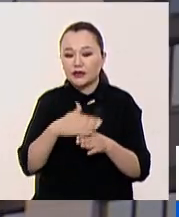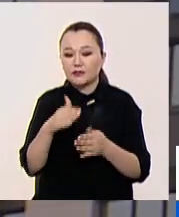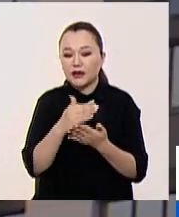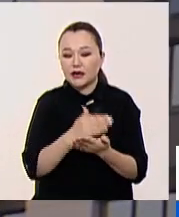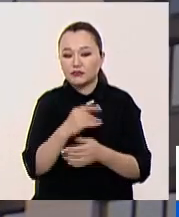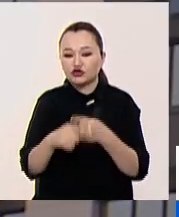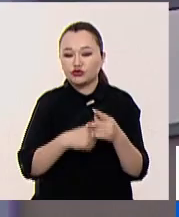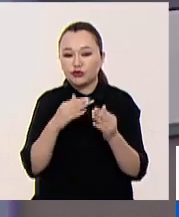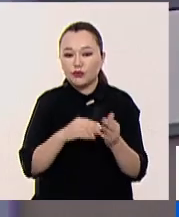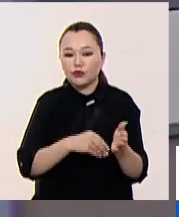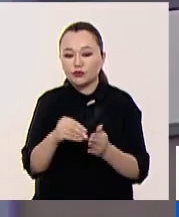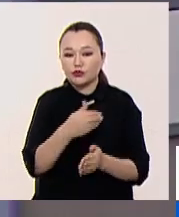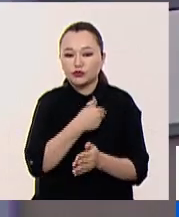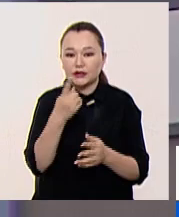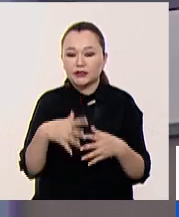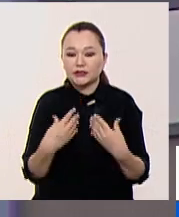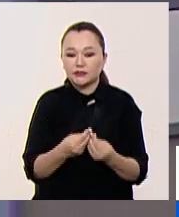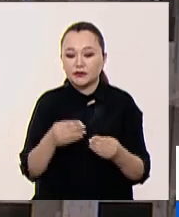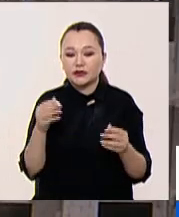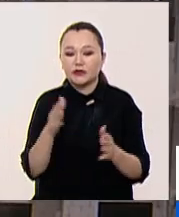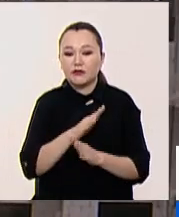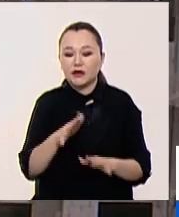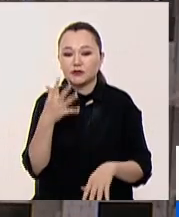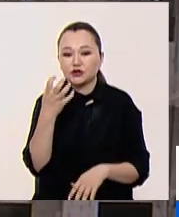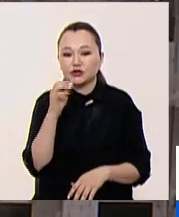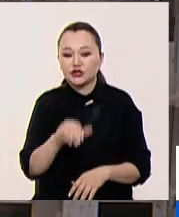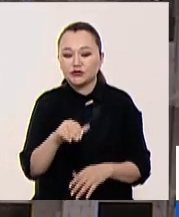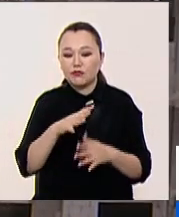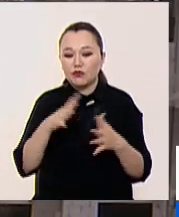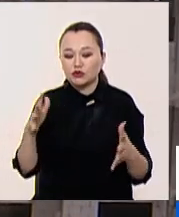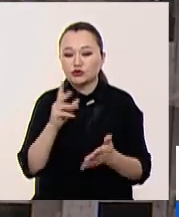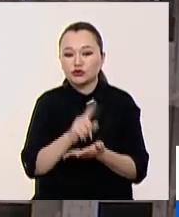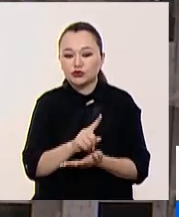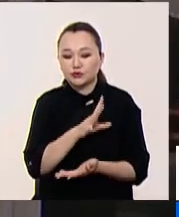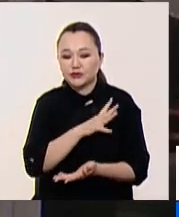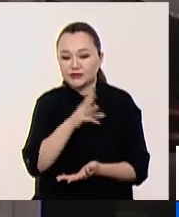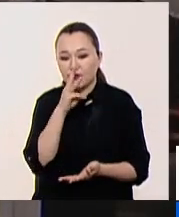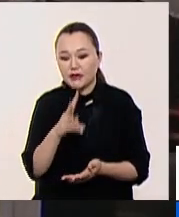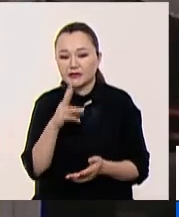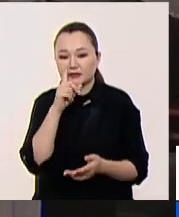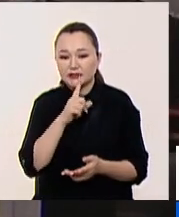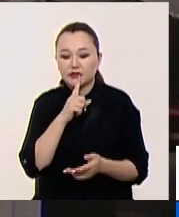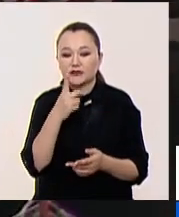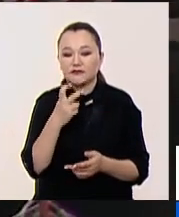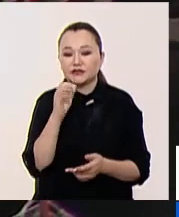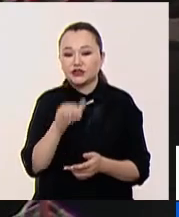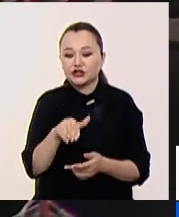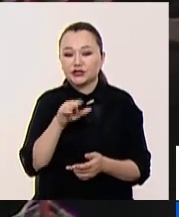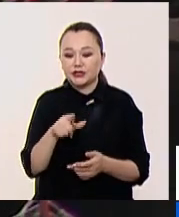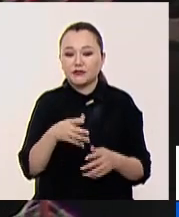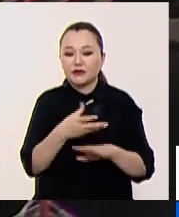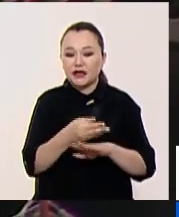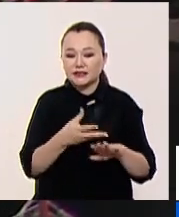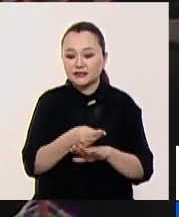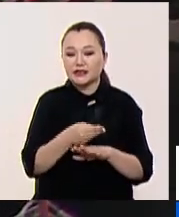арқылы баспаналы болу үшін бір отбасының табысы кем дегенде 500 мың теңгеден асып жығылуы керек екен. Яғни айлықтың 200 мың теңгесін банкке төлеп